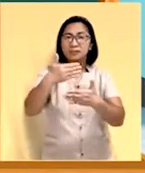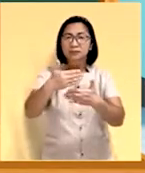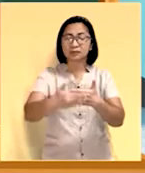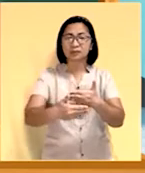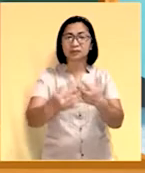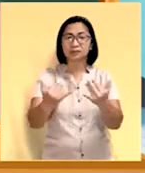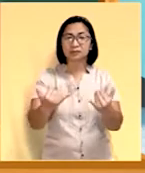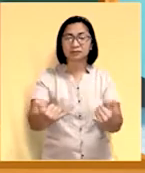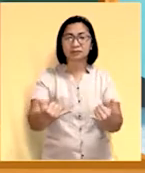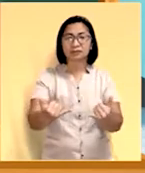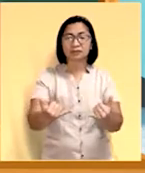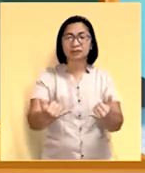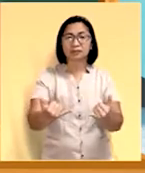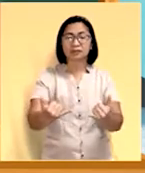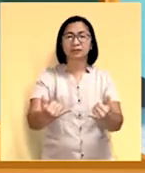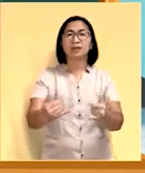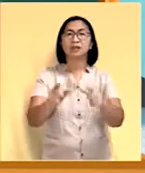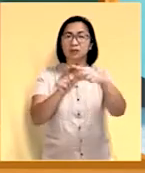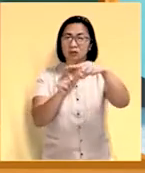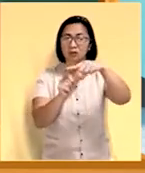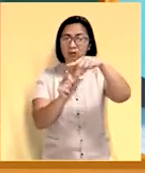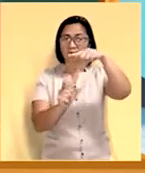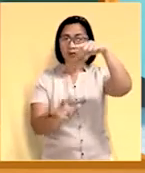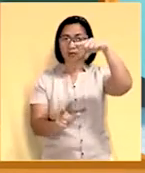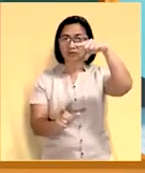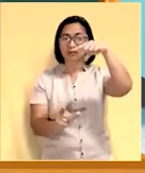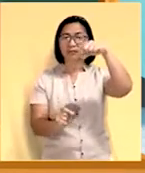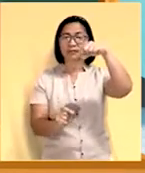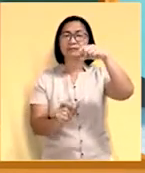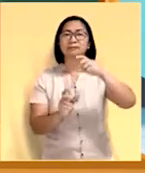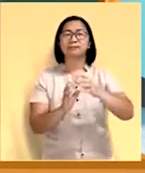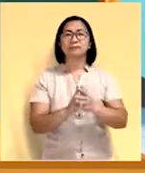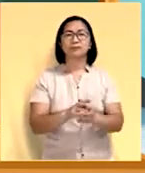Isusunod naman natin ngayon ang mga nasa longs.